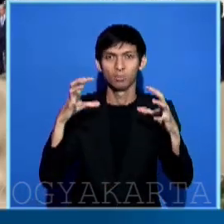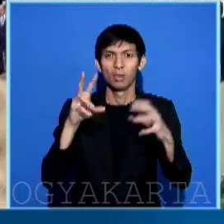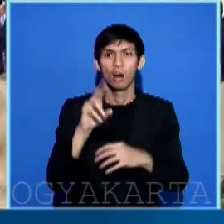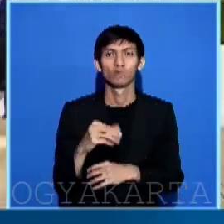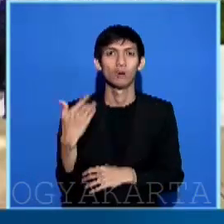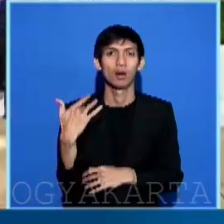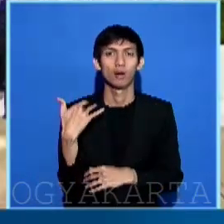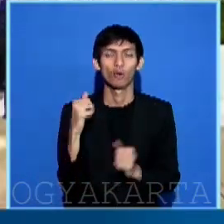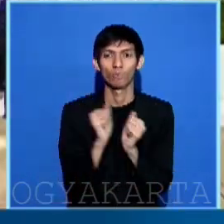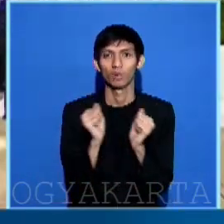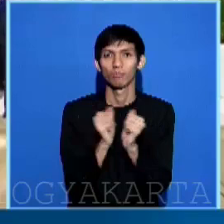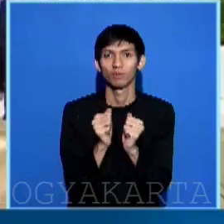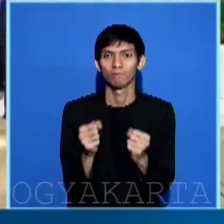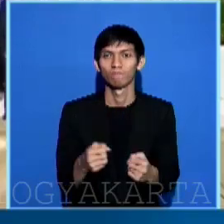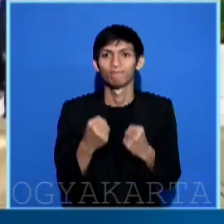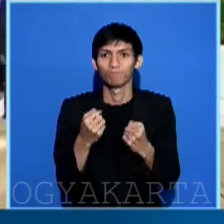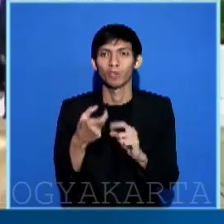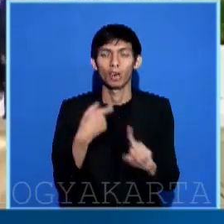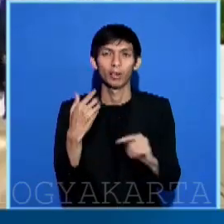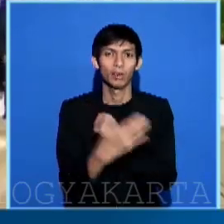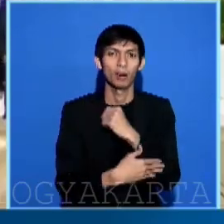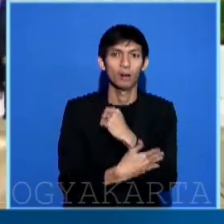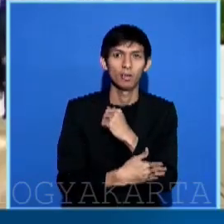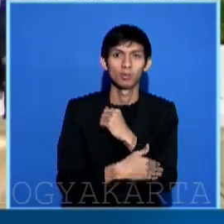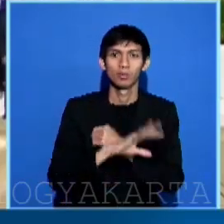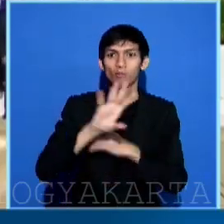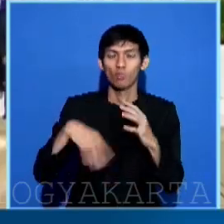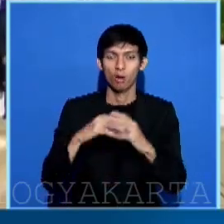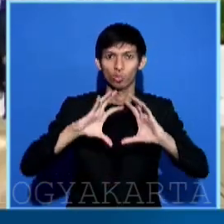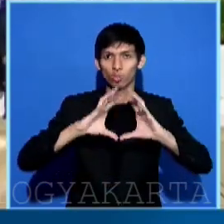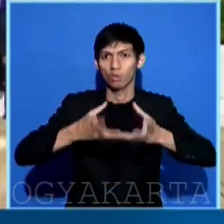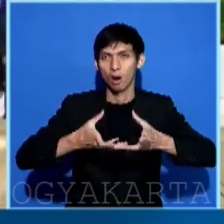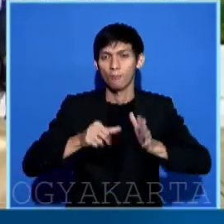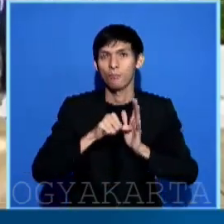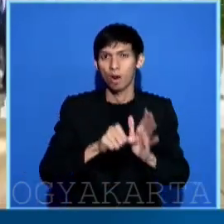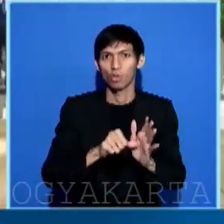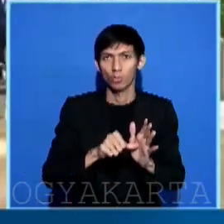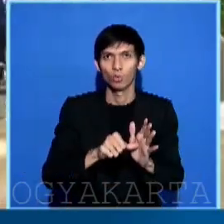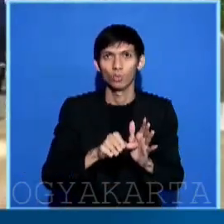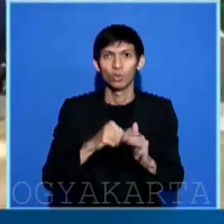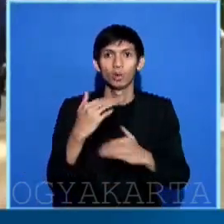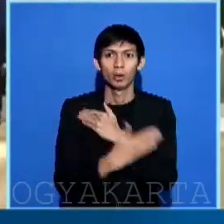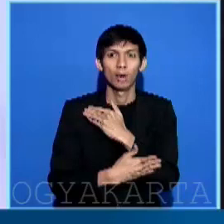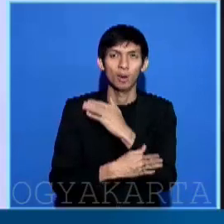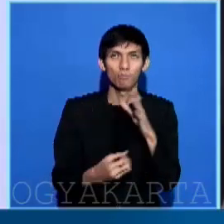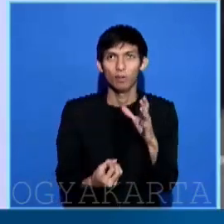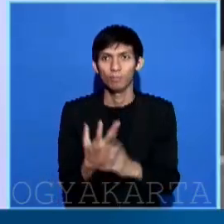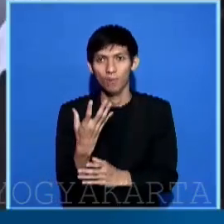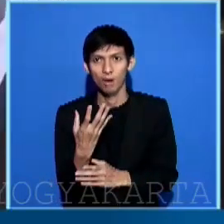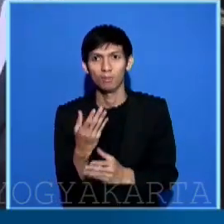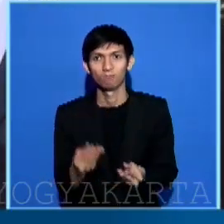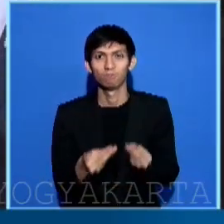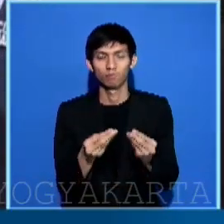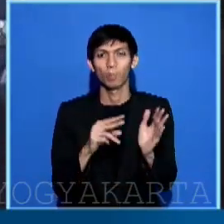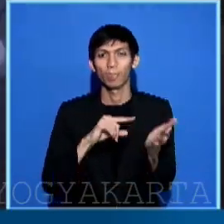komitmen kuat dari negara-negara di seluruh dunia utamanya negara maju untuk membantu e negara-negara berkembang menyediakan teknologi menyediakan